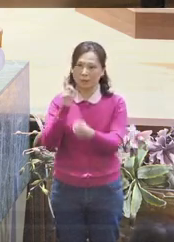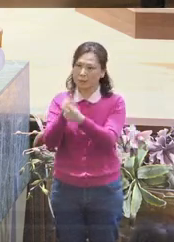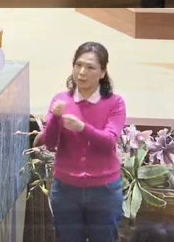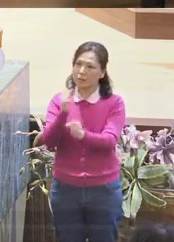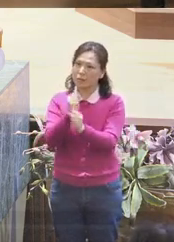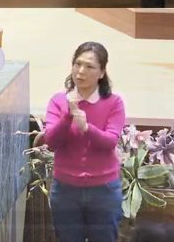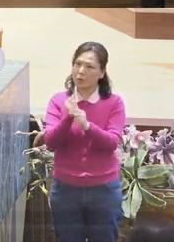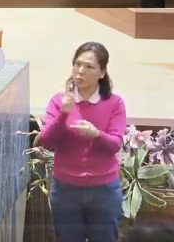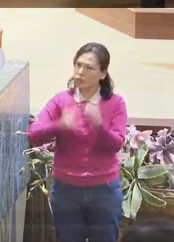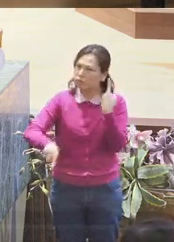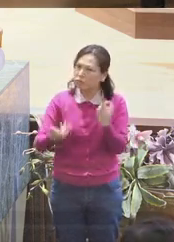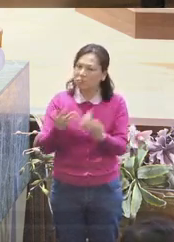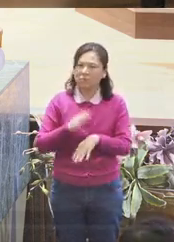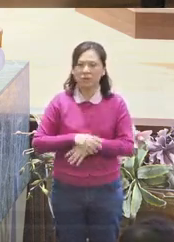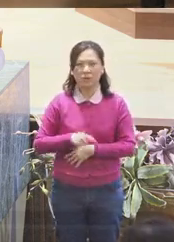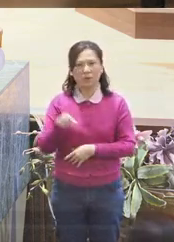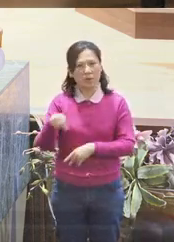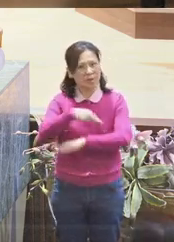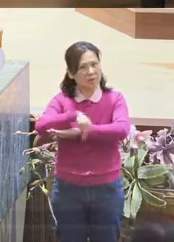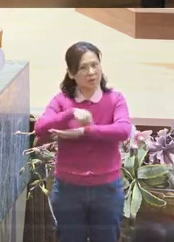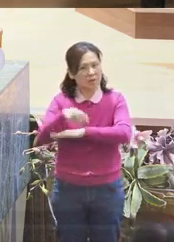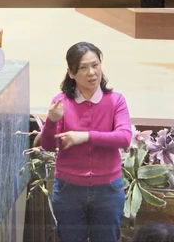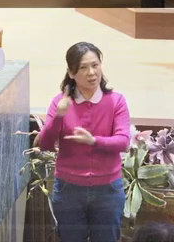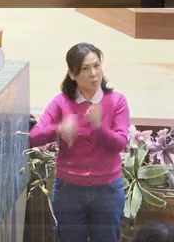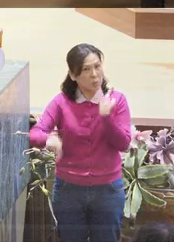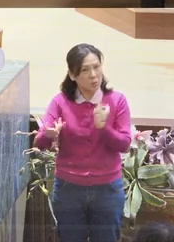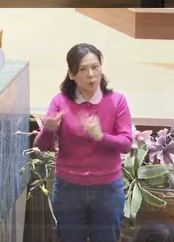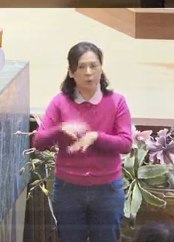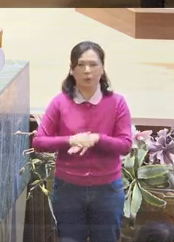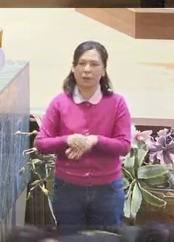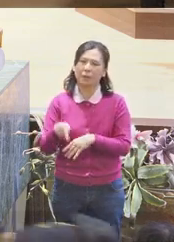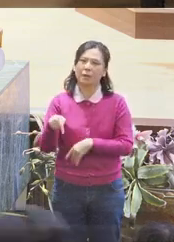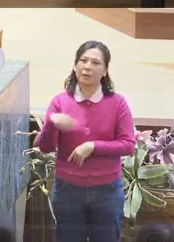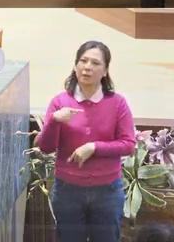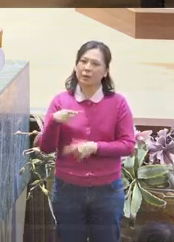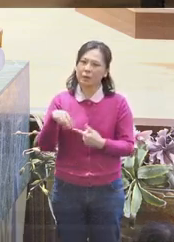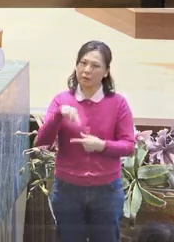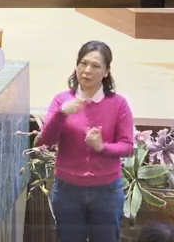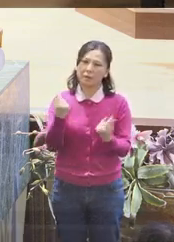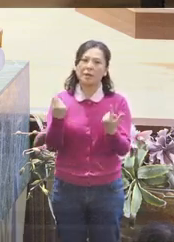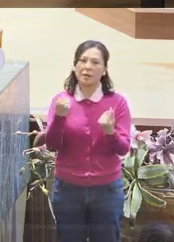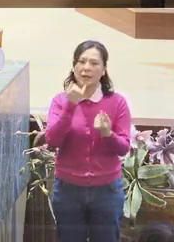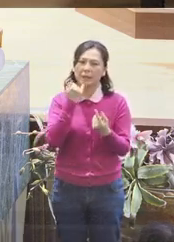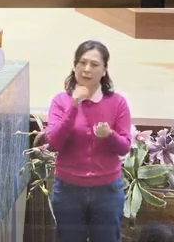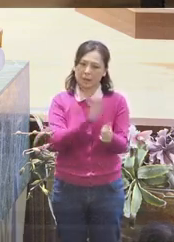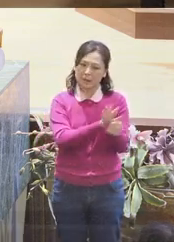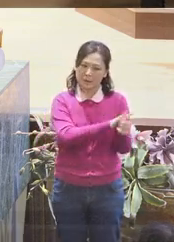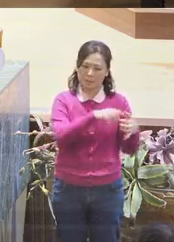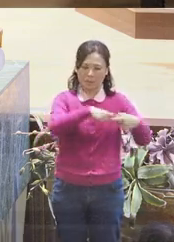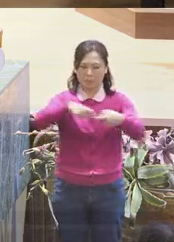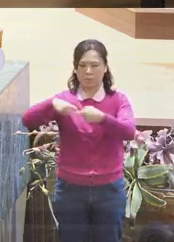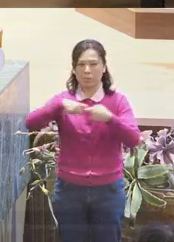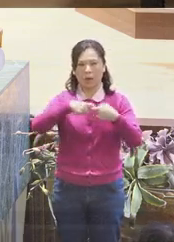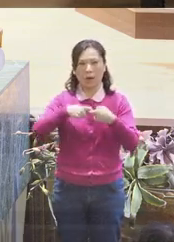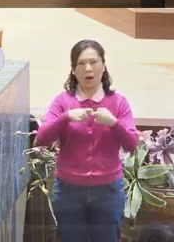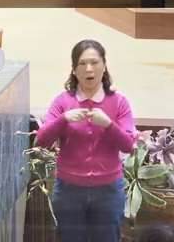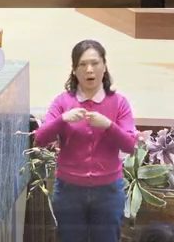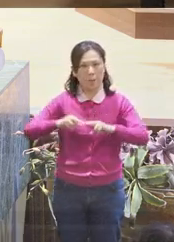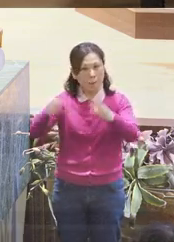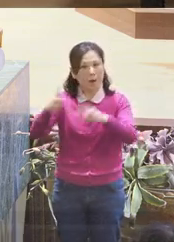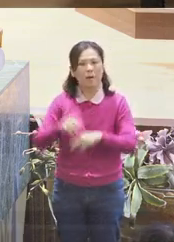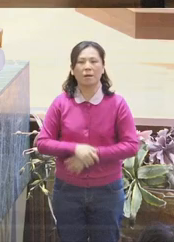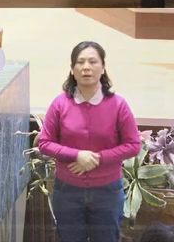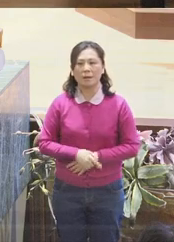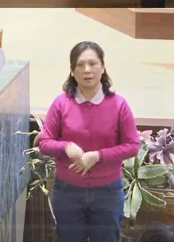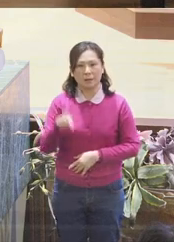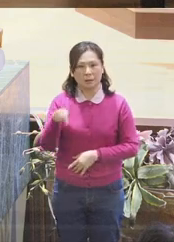形态或者对于不合理的设计，像一开始国旅卡那种设计，都能够有所串联有所发生。这样子的话，一方